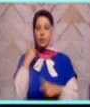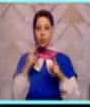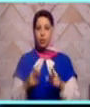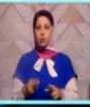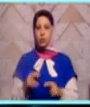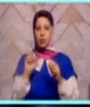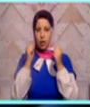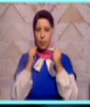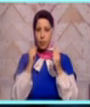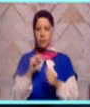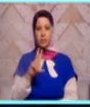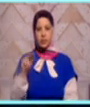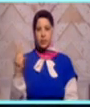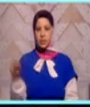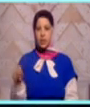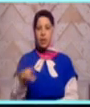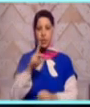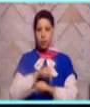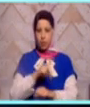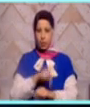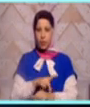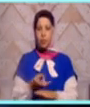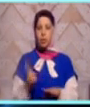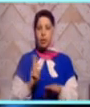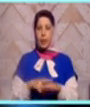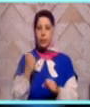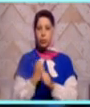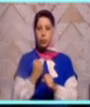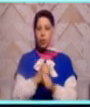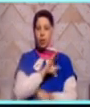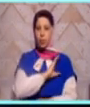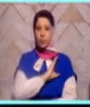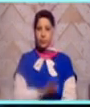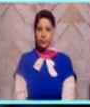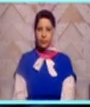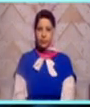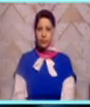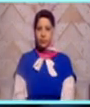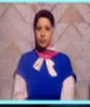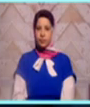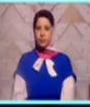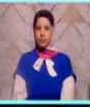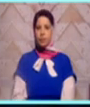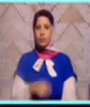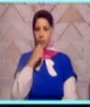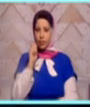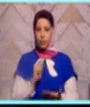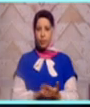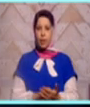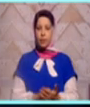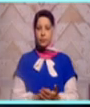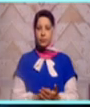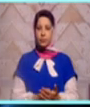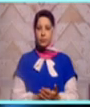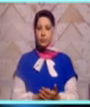الكهرباء زي المستشفيات، زي الحكومية، زي المصالح الحكومية. بالفعل زي ما حضرتك تفضلت يا